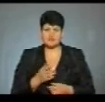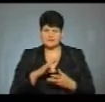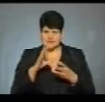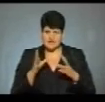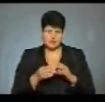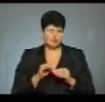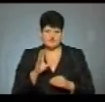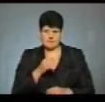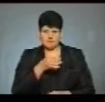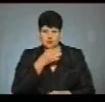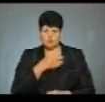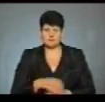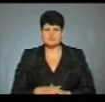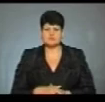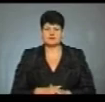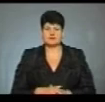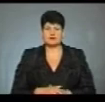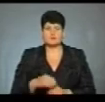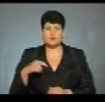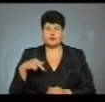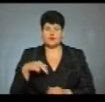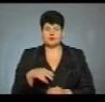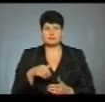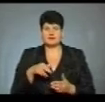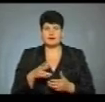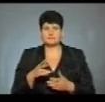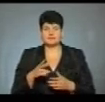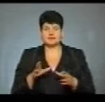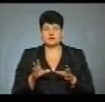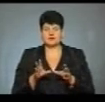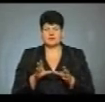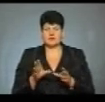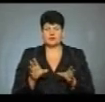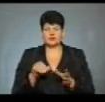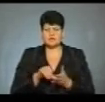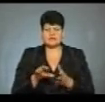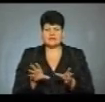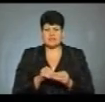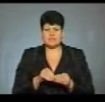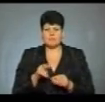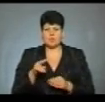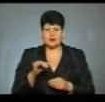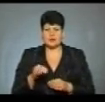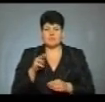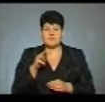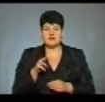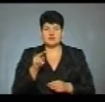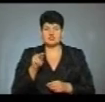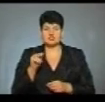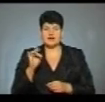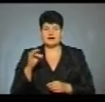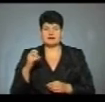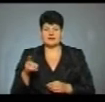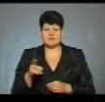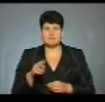все подобається. Де по подіумі з 12-річним Максимом Бакальцем учасниця «Єднання поколінь» Майя Чарних. Максимко